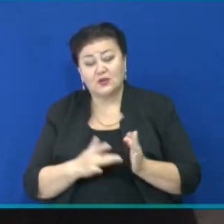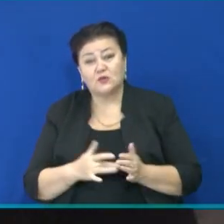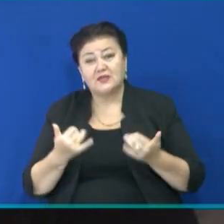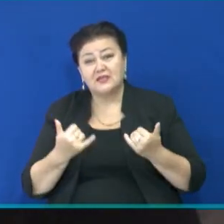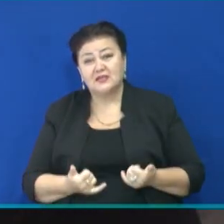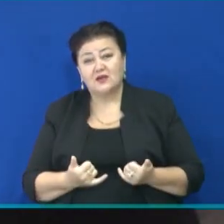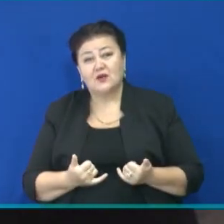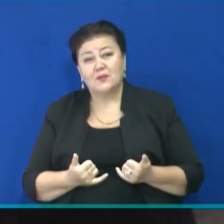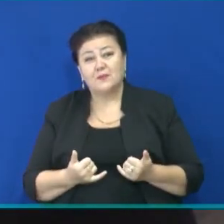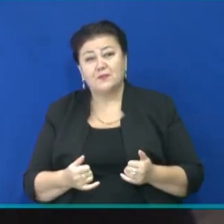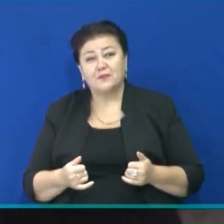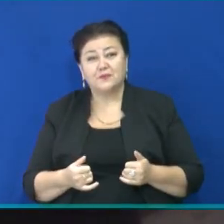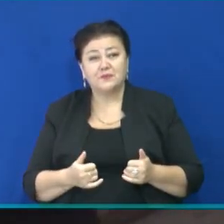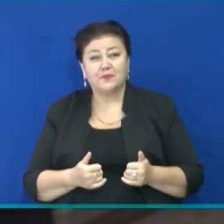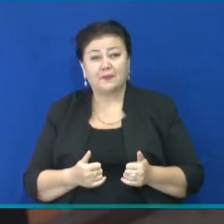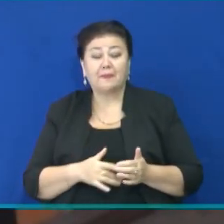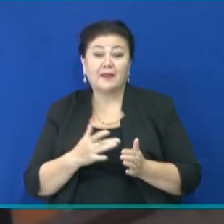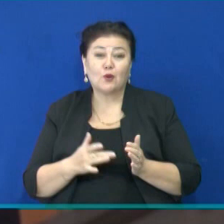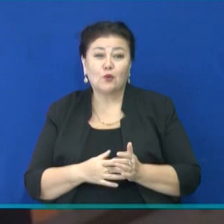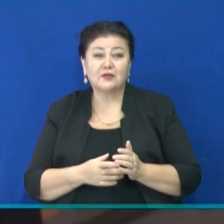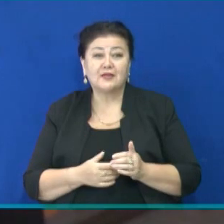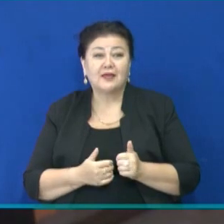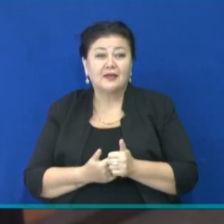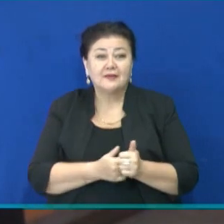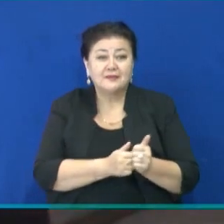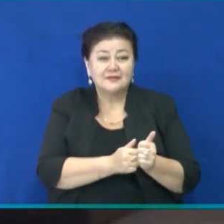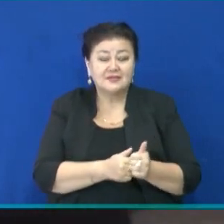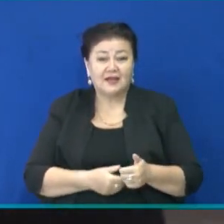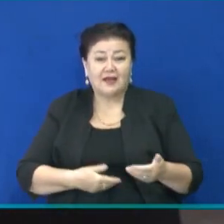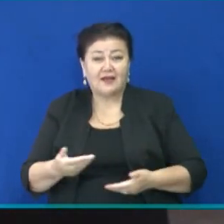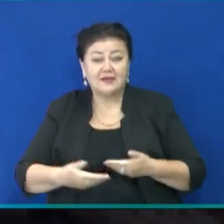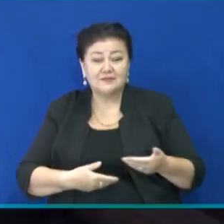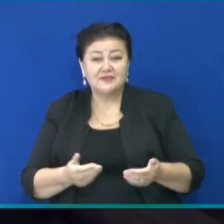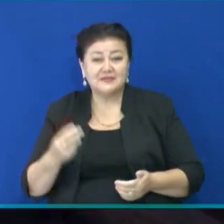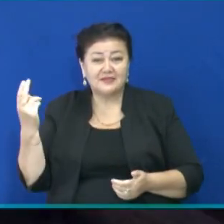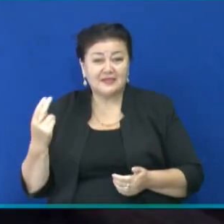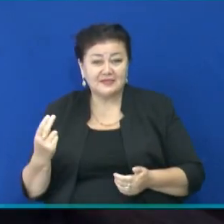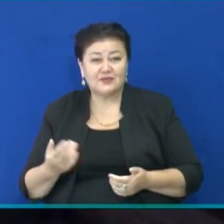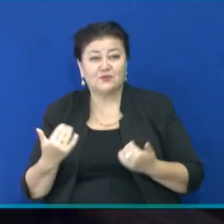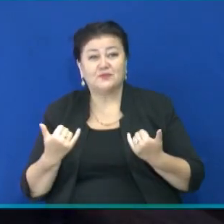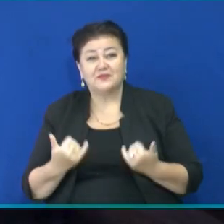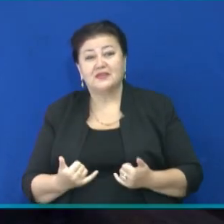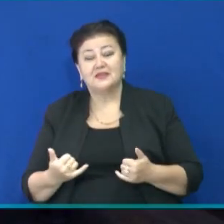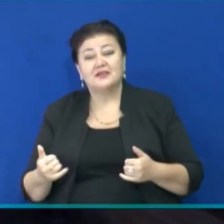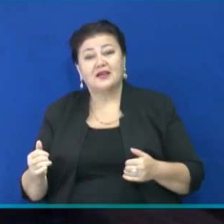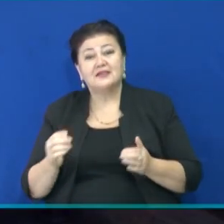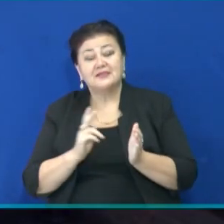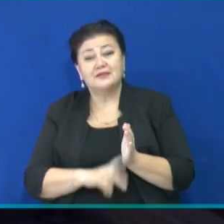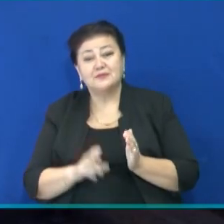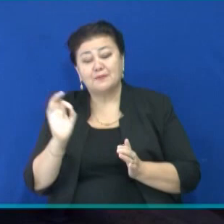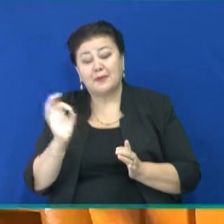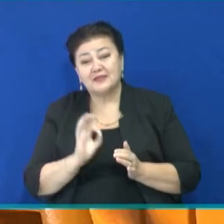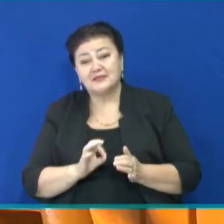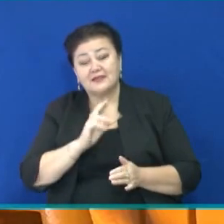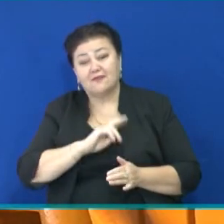Қазірдің өзінде қала Астанаға ілесіп өзгеріп келеді. Мұнымен тоқтап қалмайды деп үміттенемін. Қазірде жұмыстардың 70%